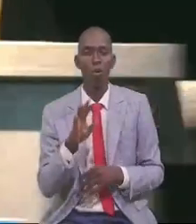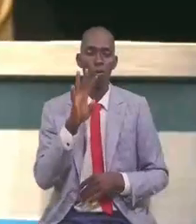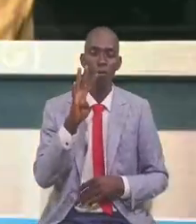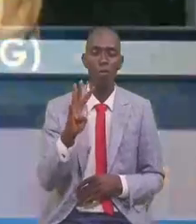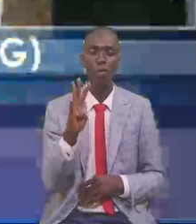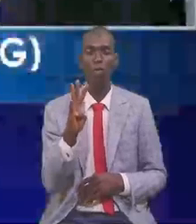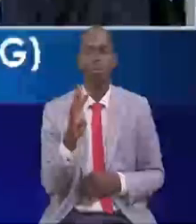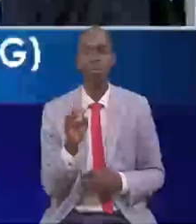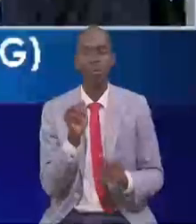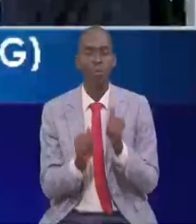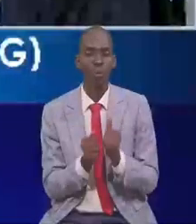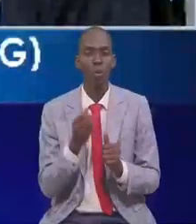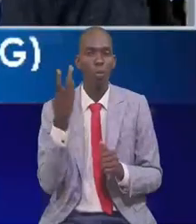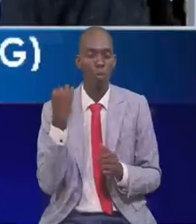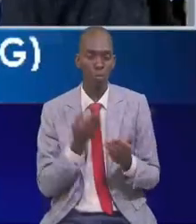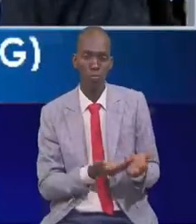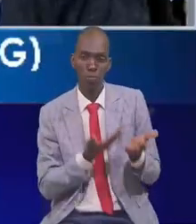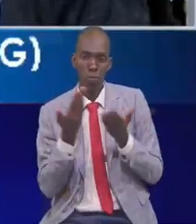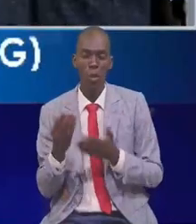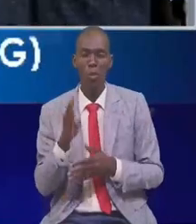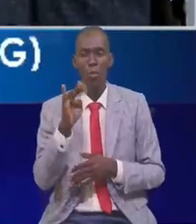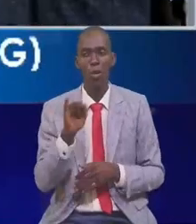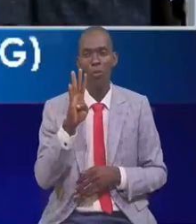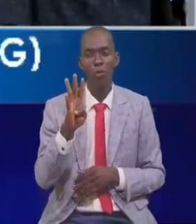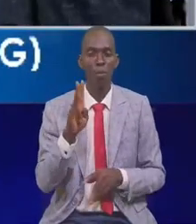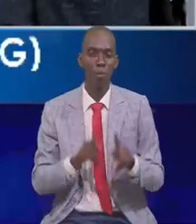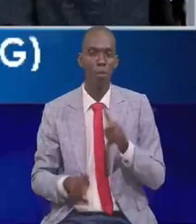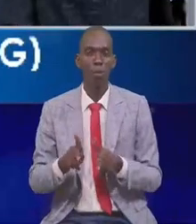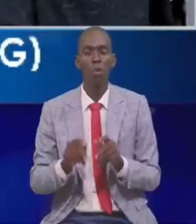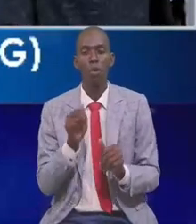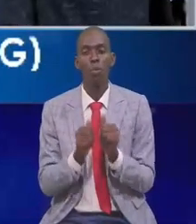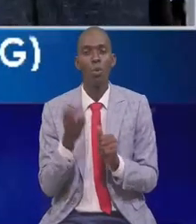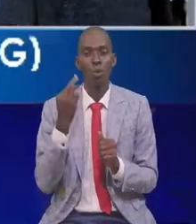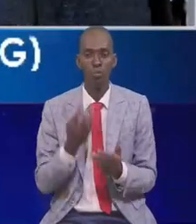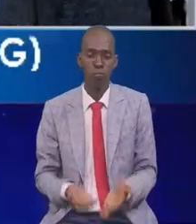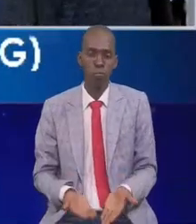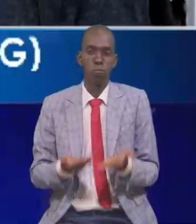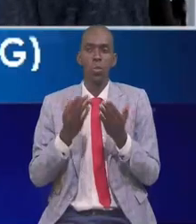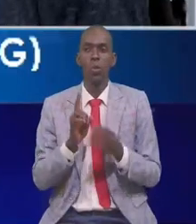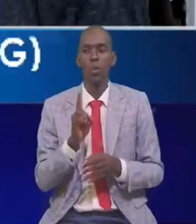Porté par quatre hommes, élevé par quatre